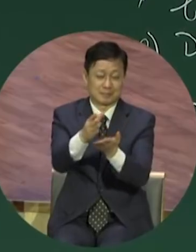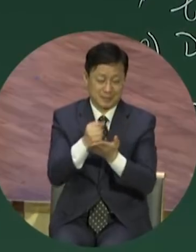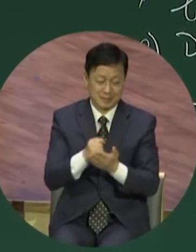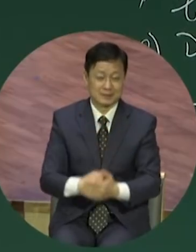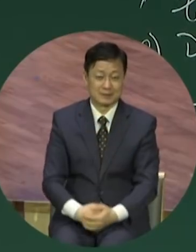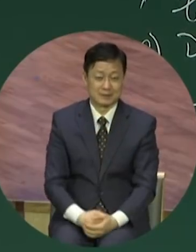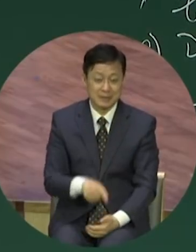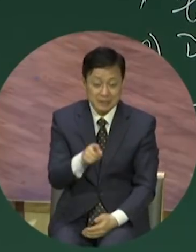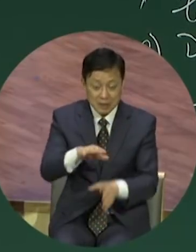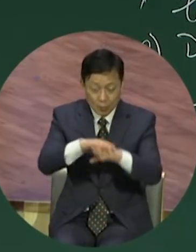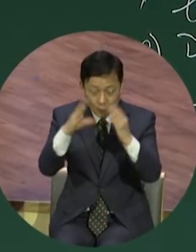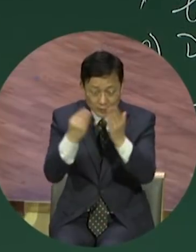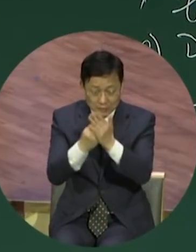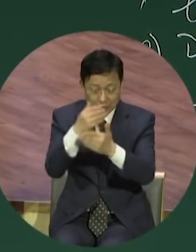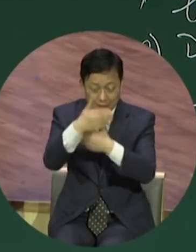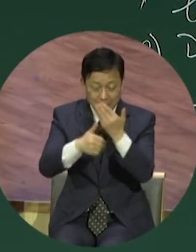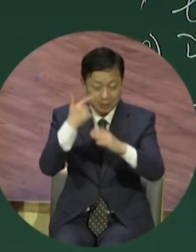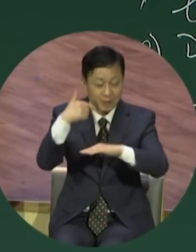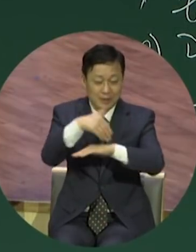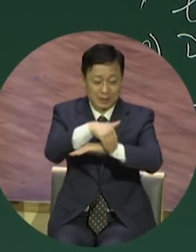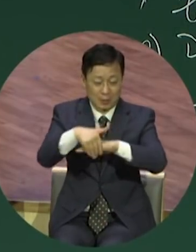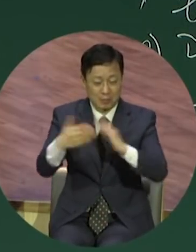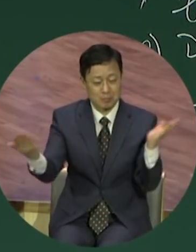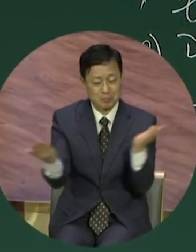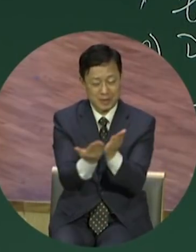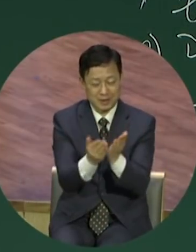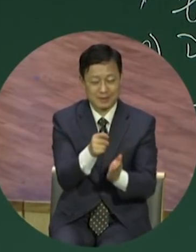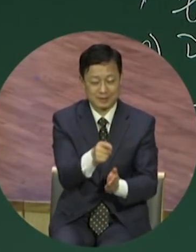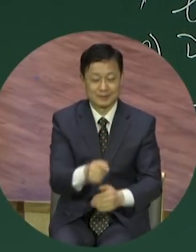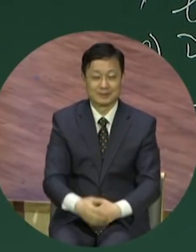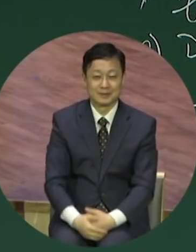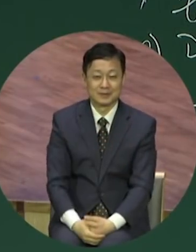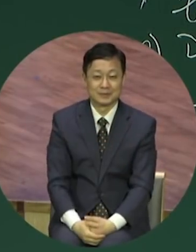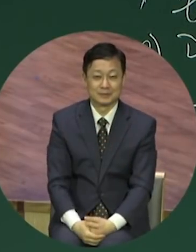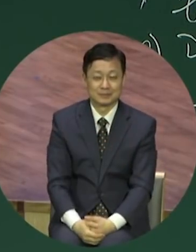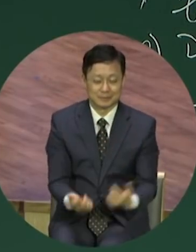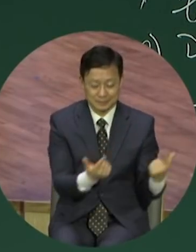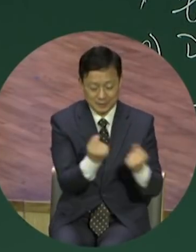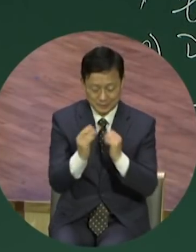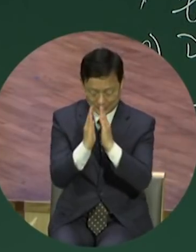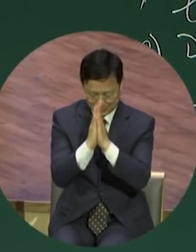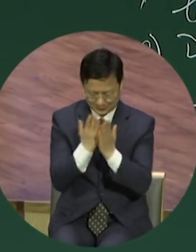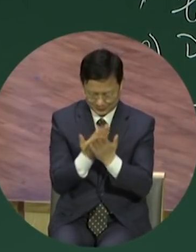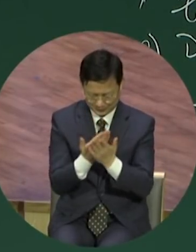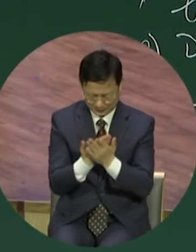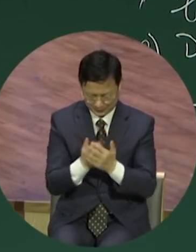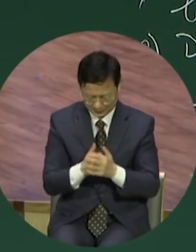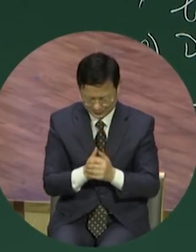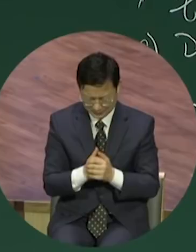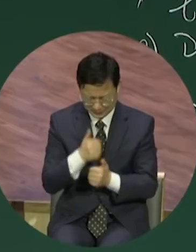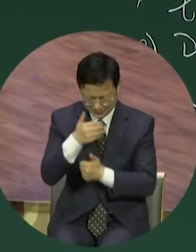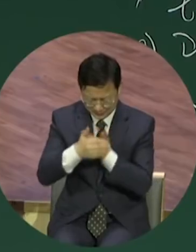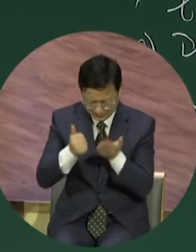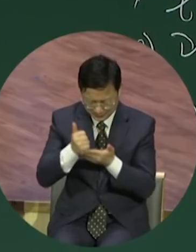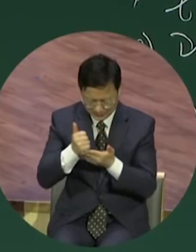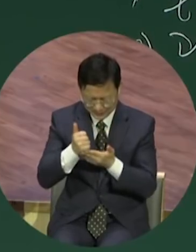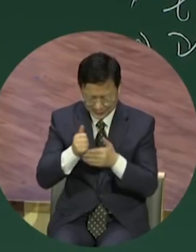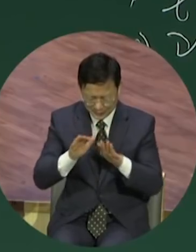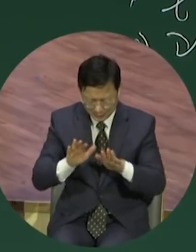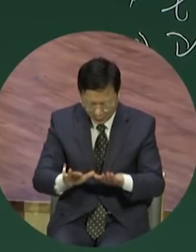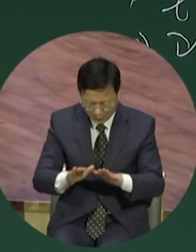보고요. 절대 계획. We call that absolute plan. 기도하겠습니다. Let us pray. 하나님 이분